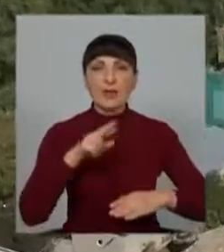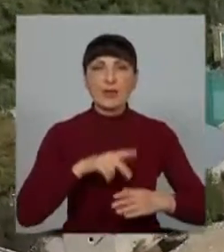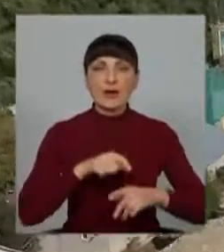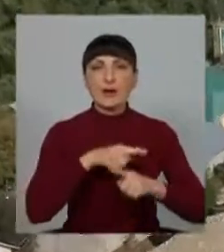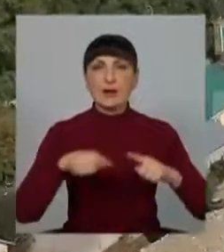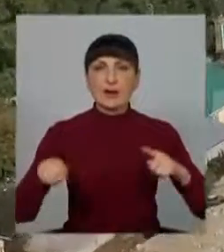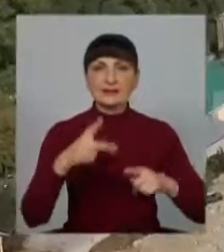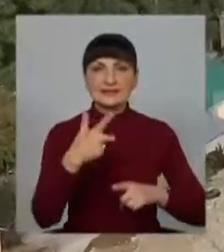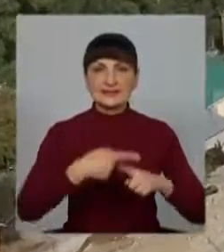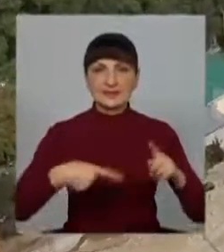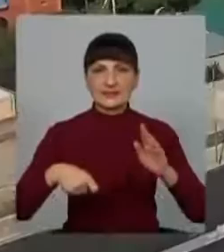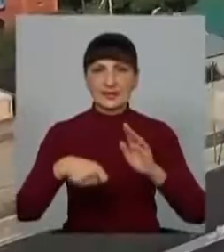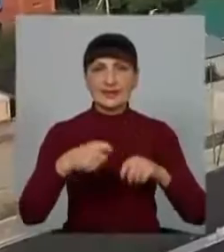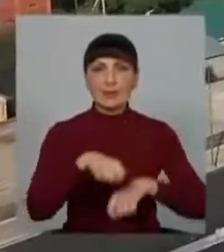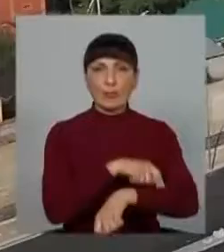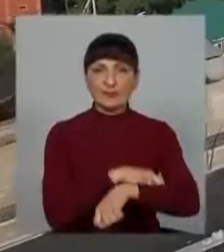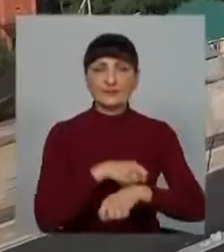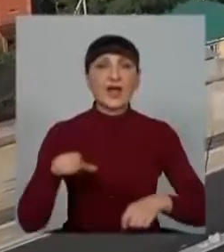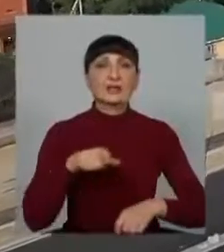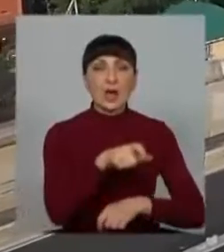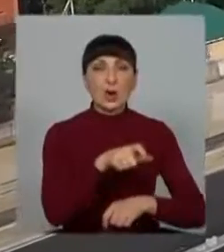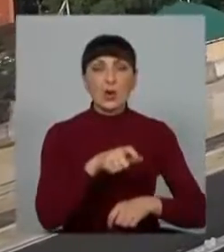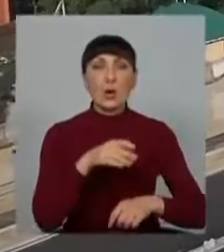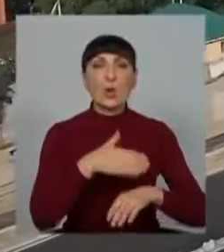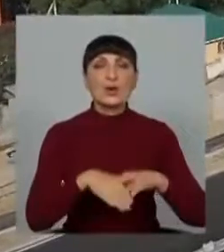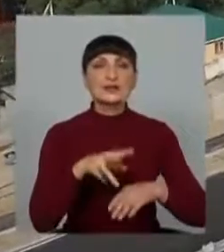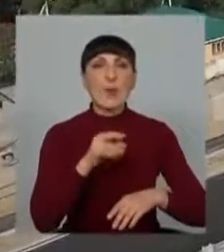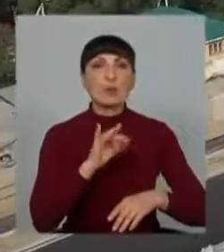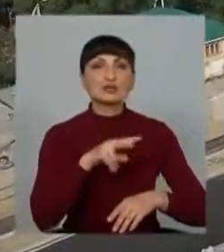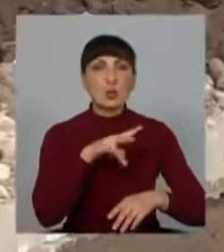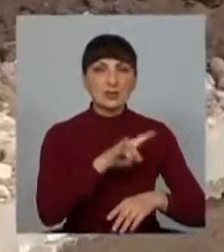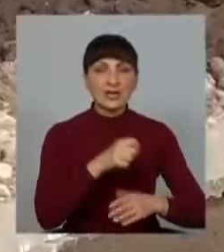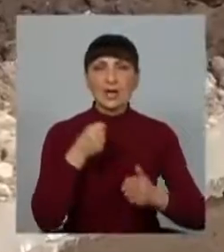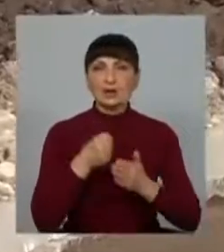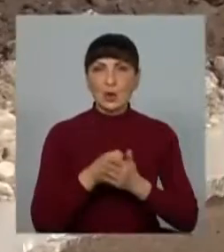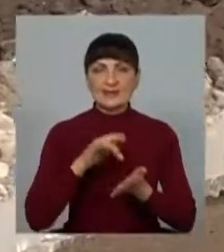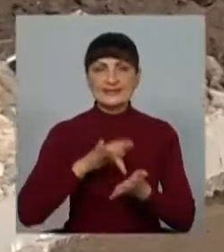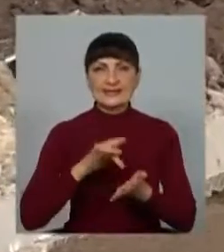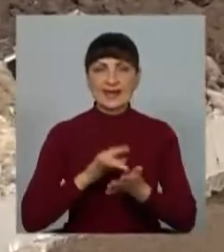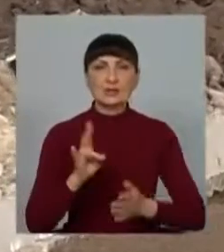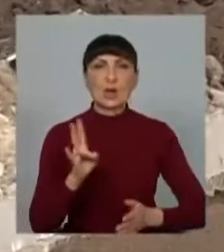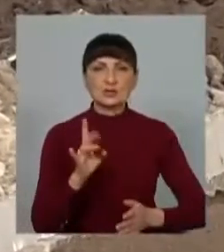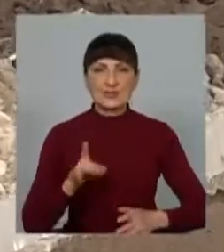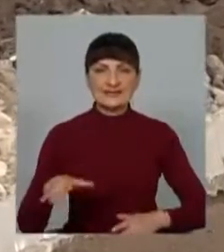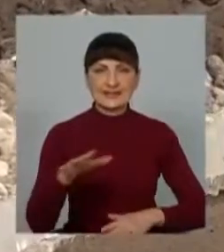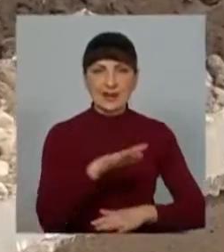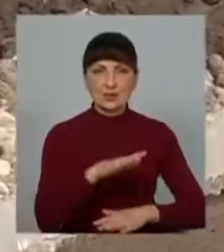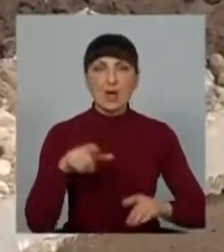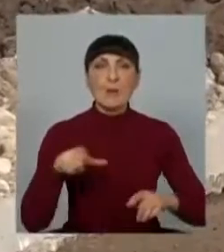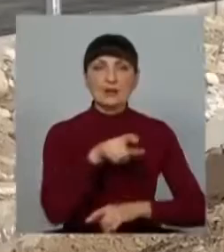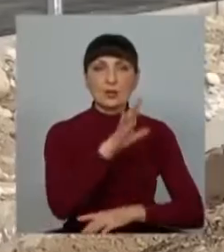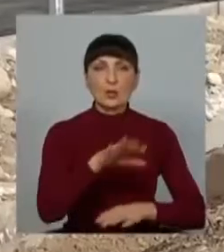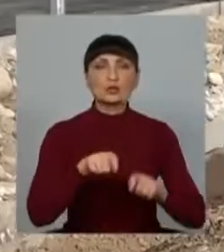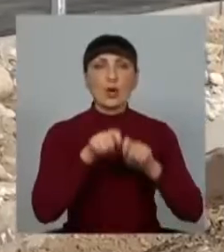протяженностью около 3,5 километров. Автодорога тянется от улицы Мумошева до административного центра Наурызбайского района. По магистрали